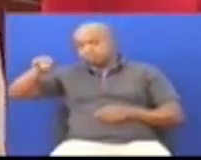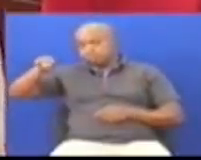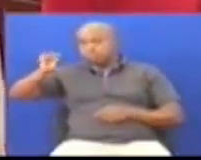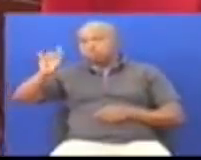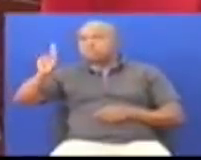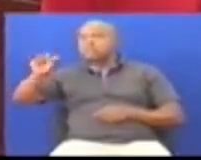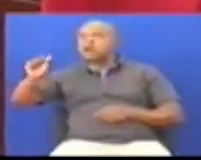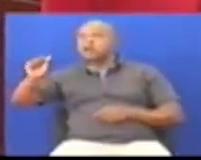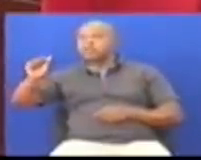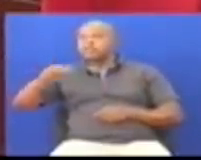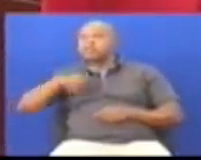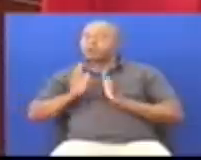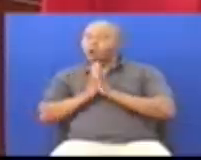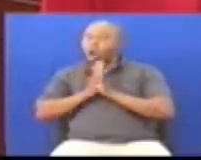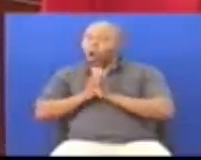zingine